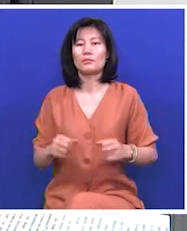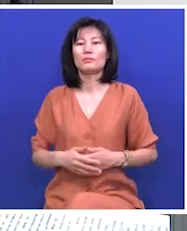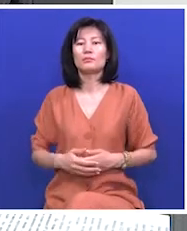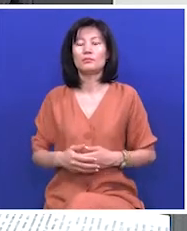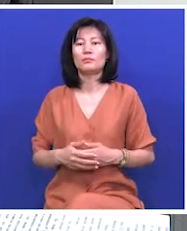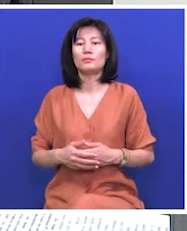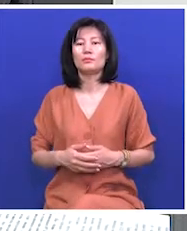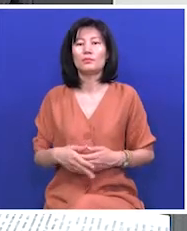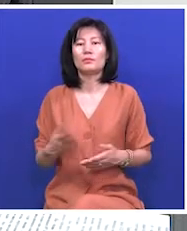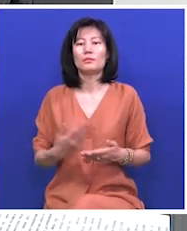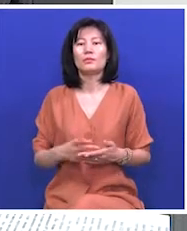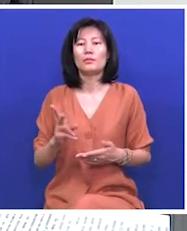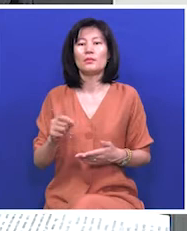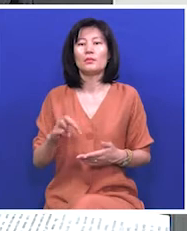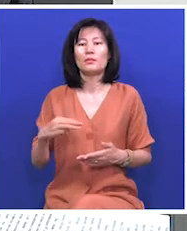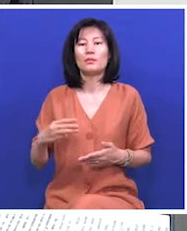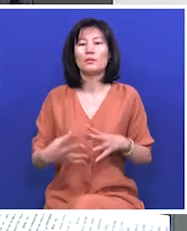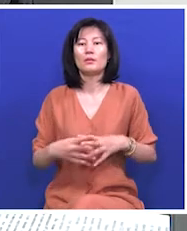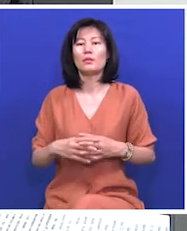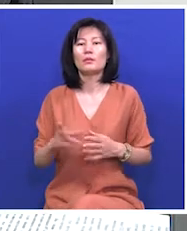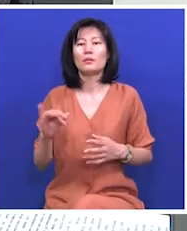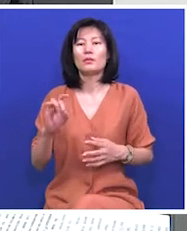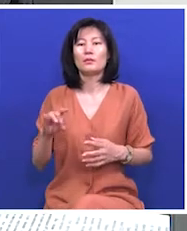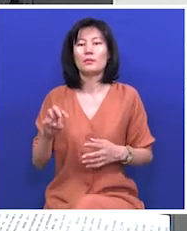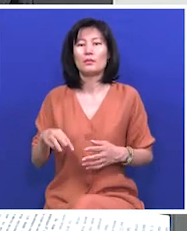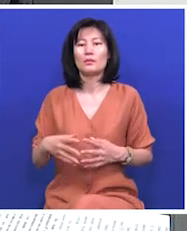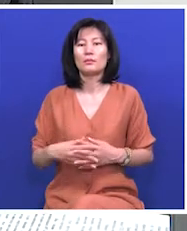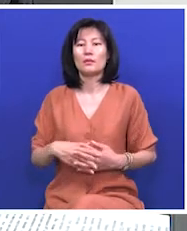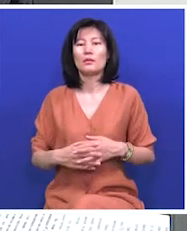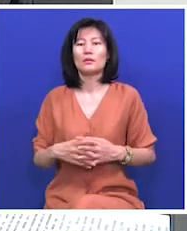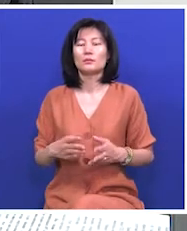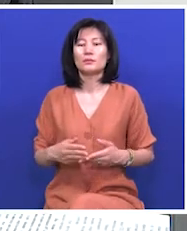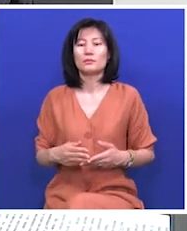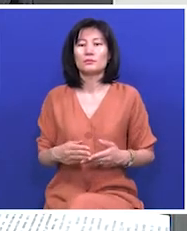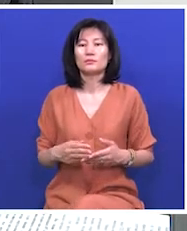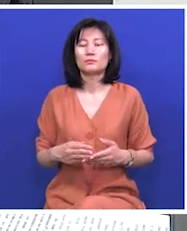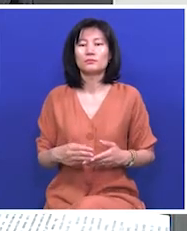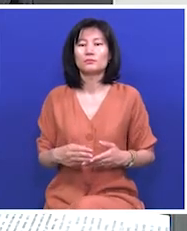жатыр қазіргі таңда. Мынау Қазығұрт ауданында, Сайрам ауданында